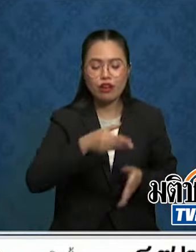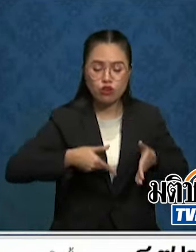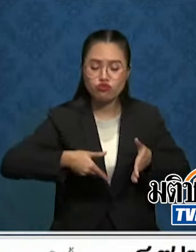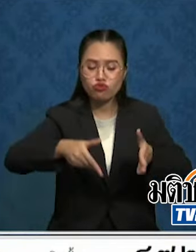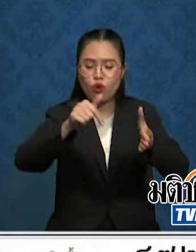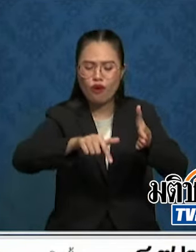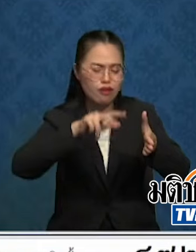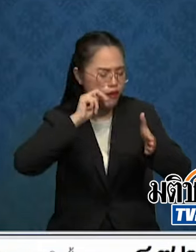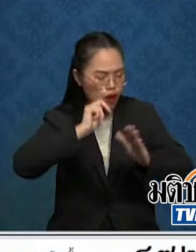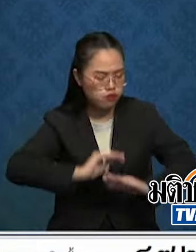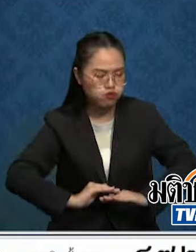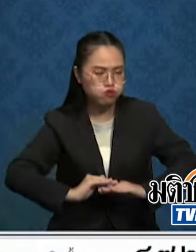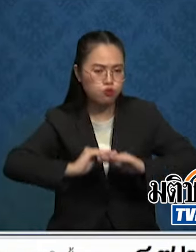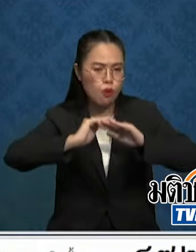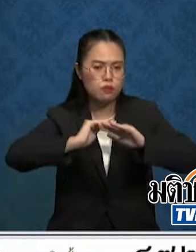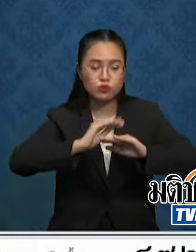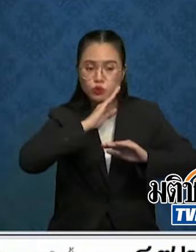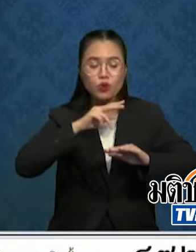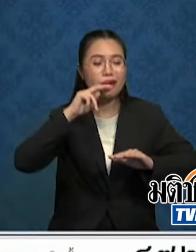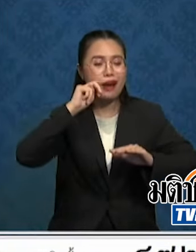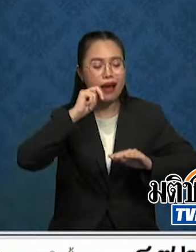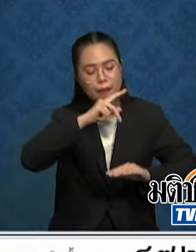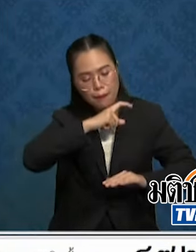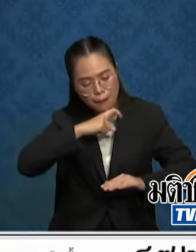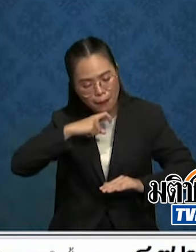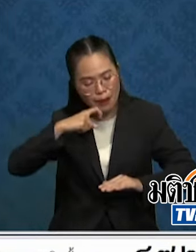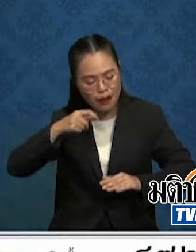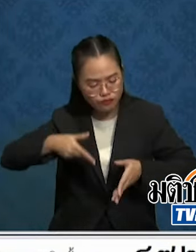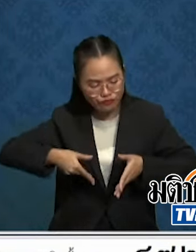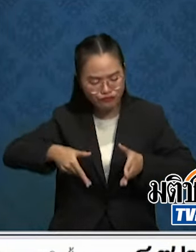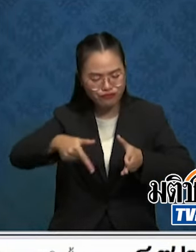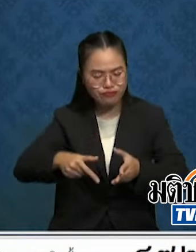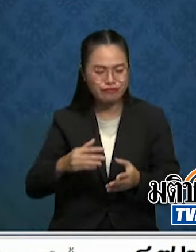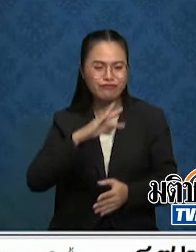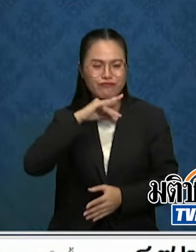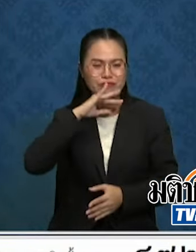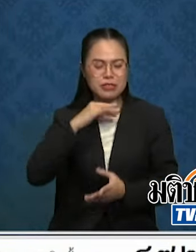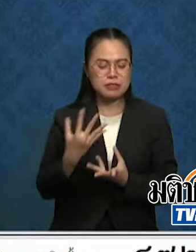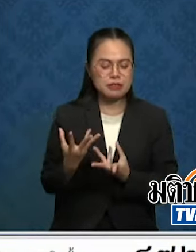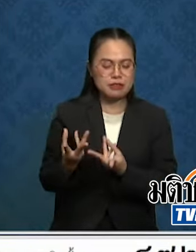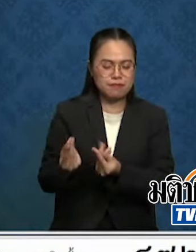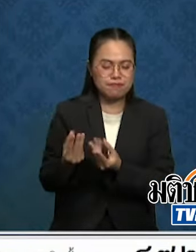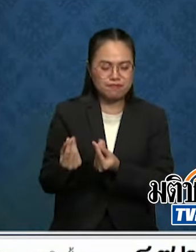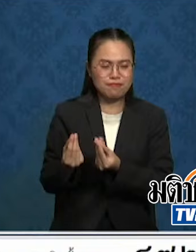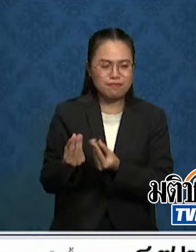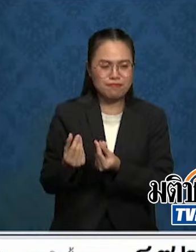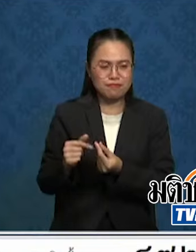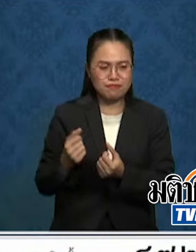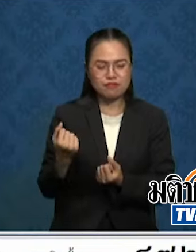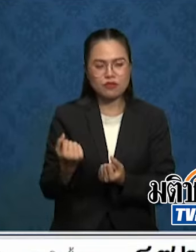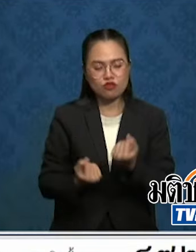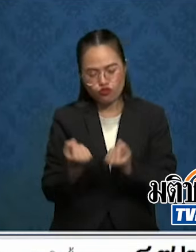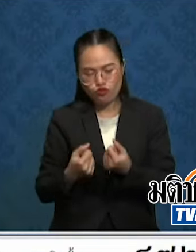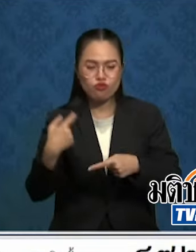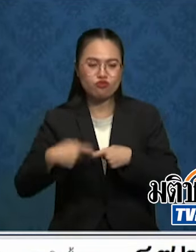เป็นเวลานานและเมื่อน้ำลดลงถนนในซอยนั้นก็จะมีแต่โคลนดินทำให้สัญจรไปมาลำบากมากครับ